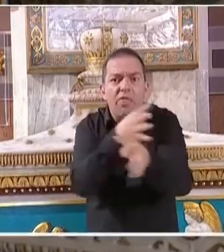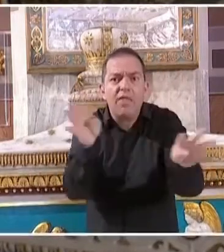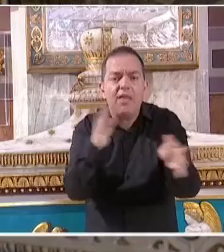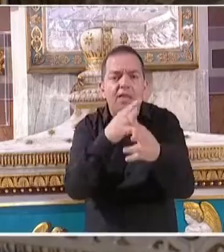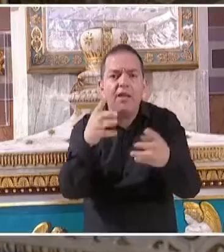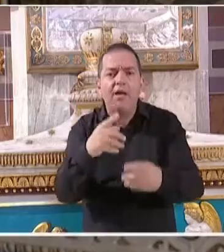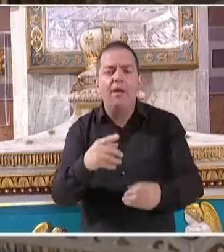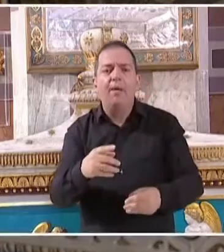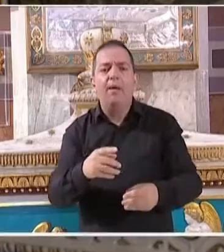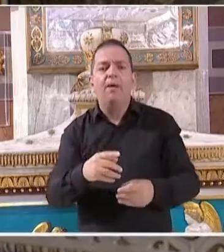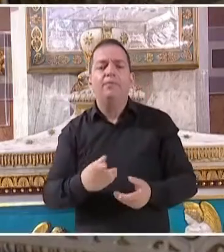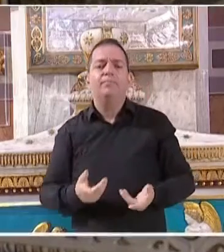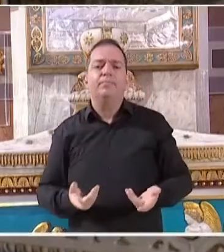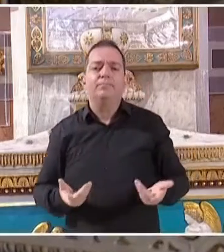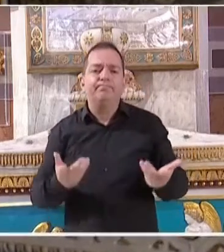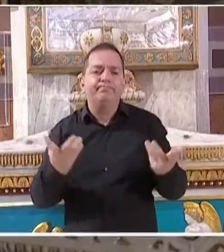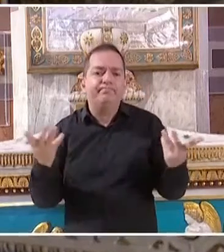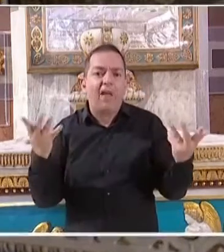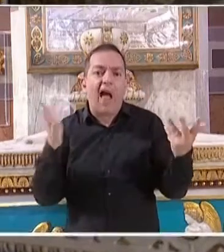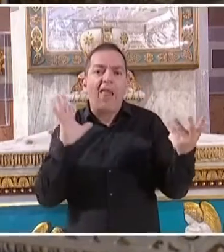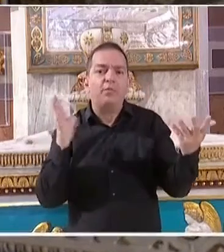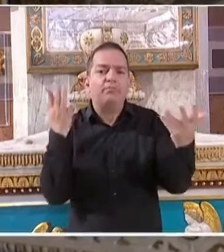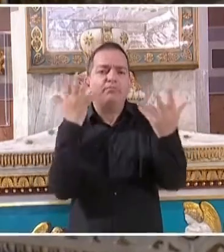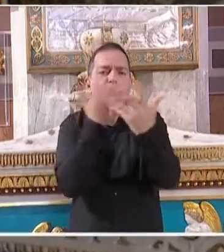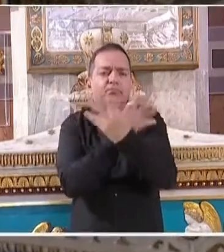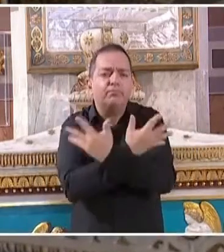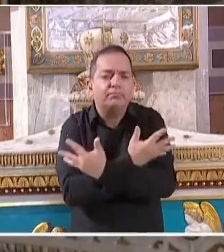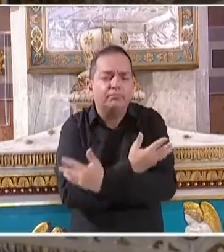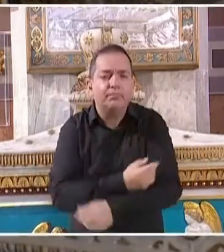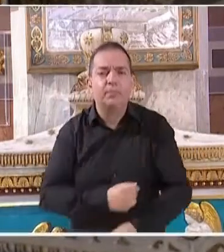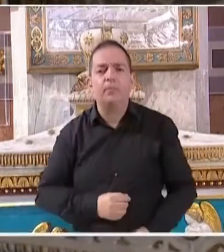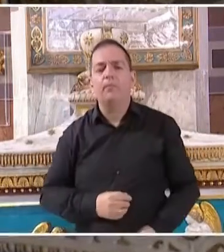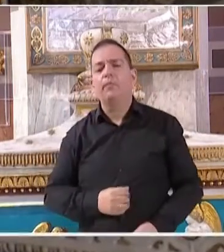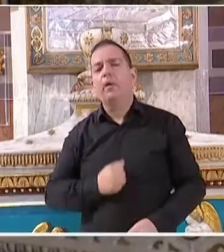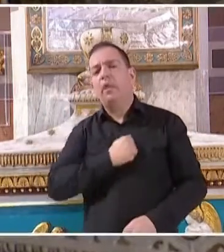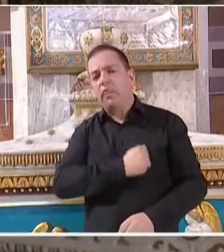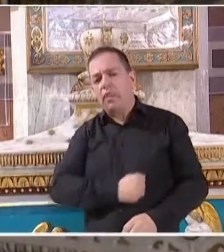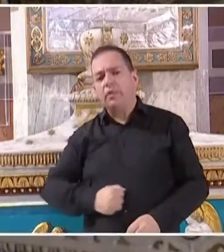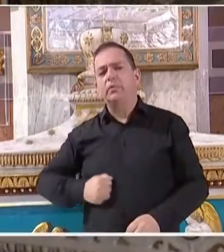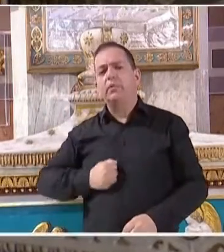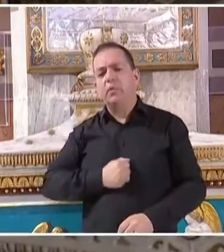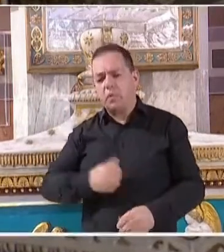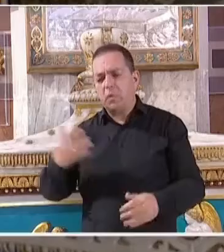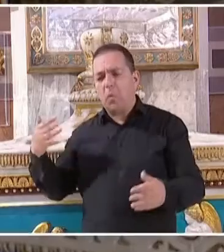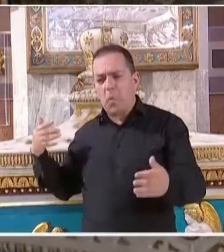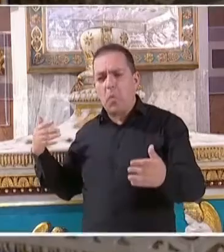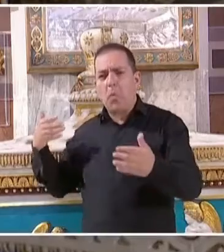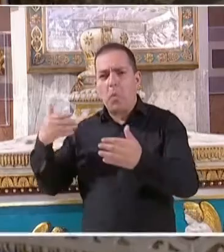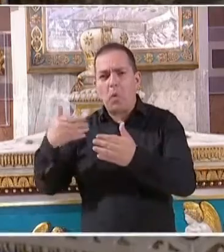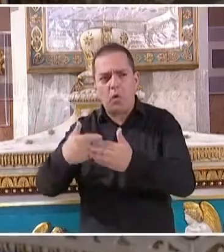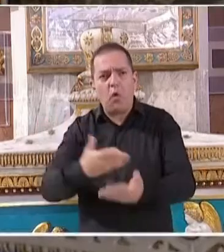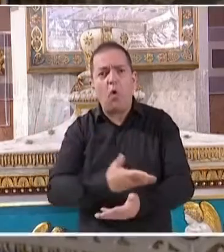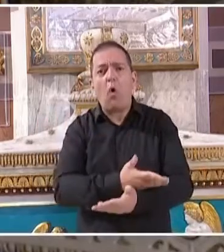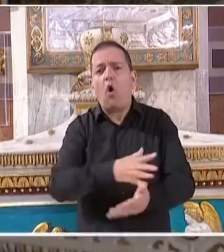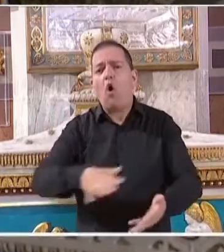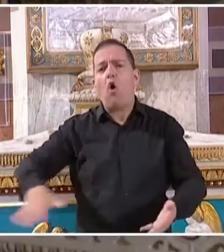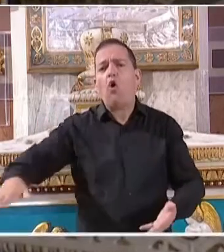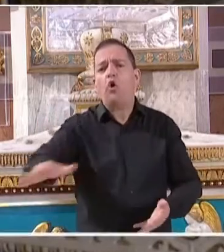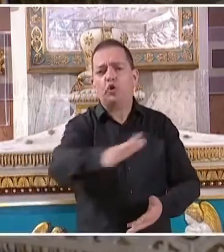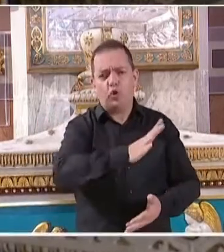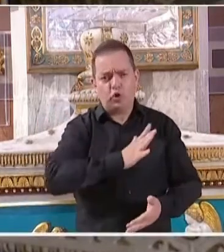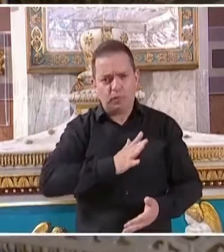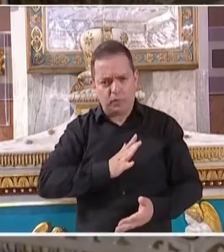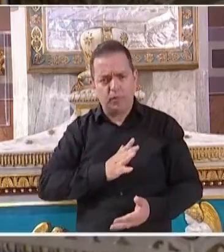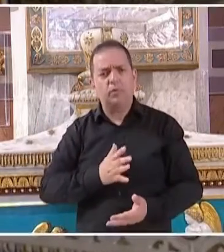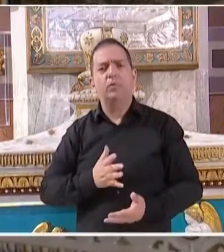Δυστυχώς, μέχρι σήμερα σε όλον τον κόσμο είναι διαδεδομένες